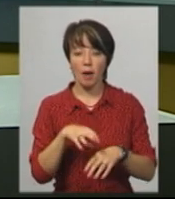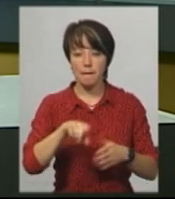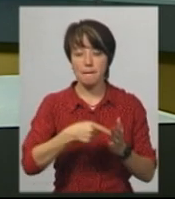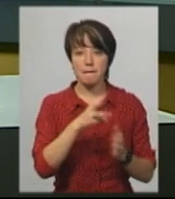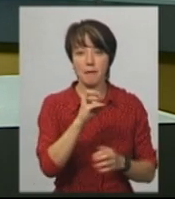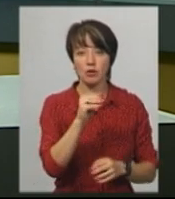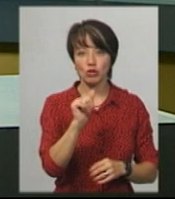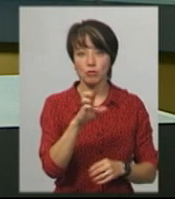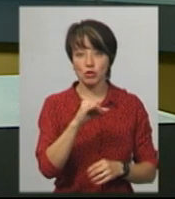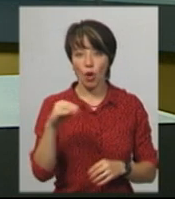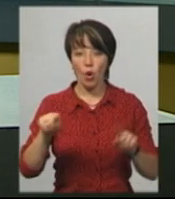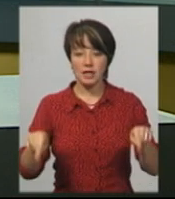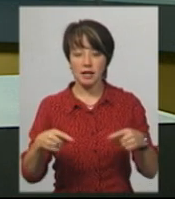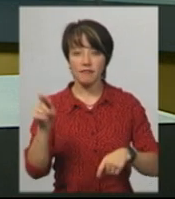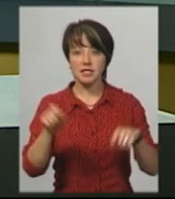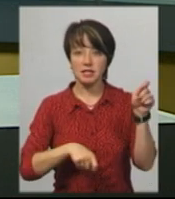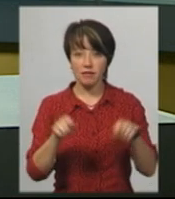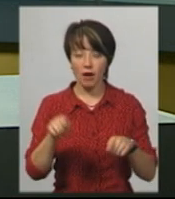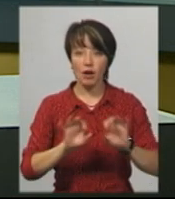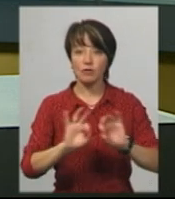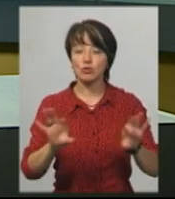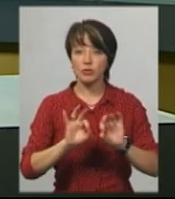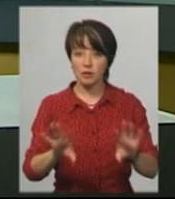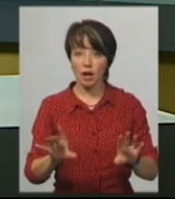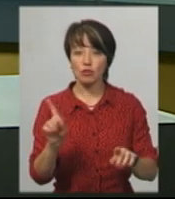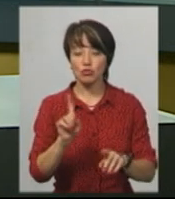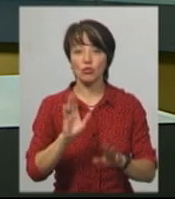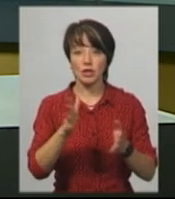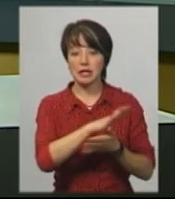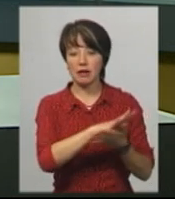Меджибужі. Організатор фестивалю Володимир Бадлюк розповідає, що фест